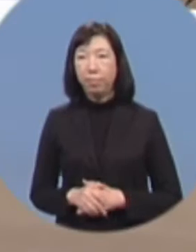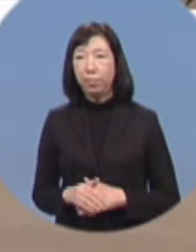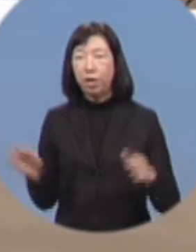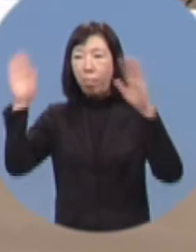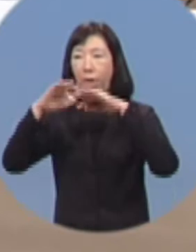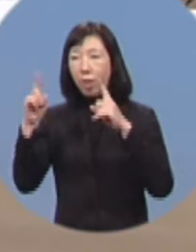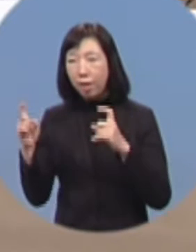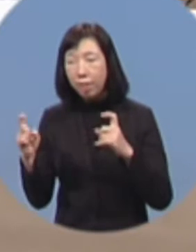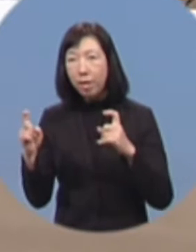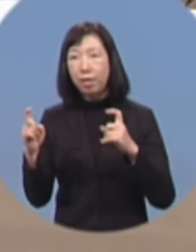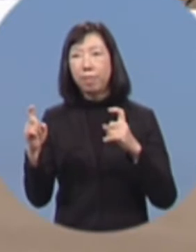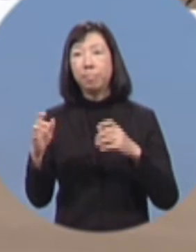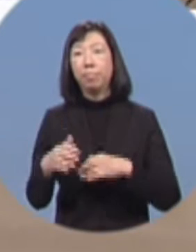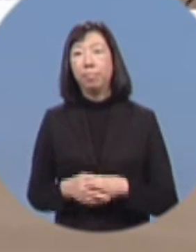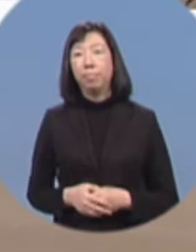こんばんは。